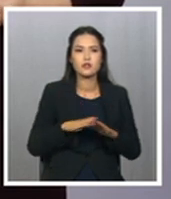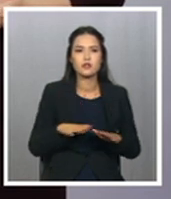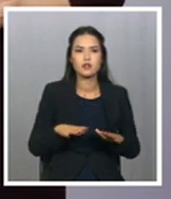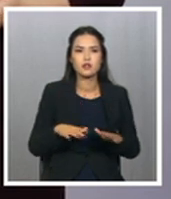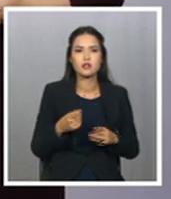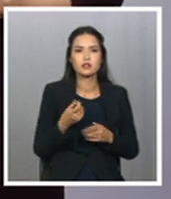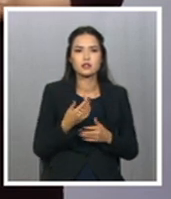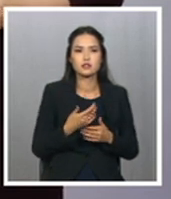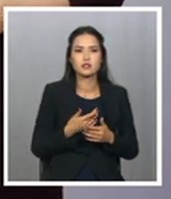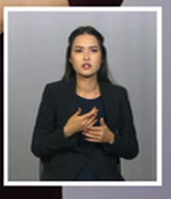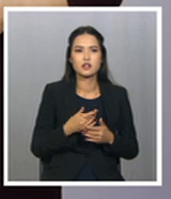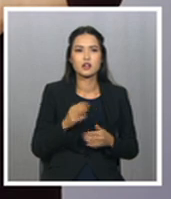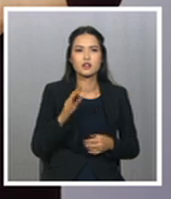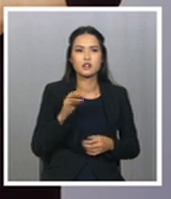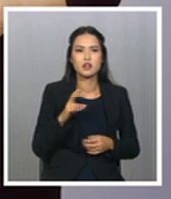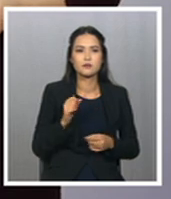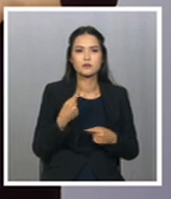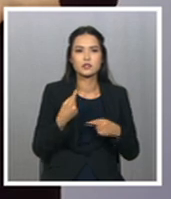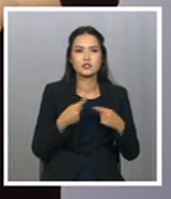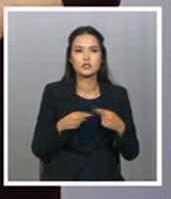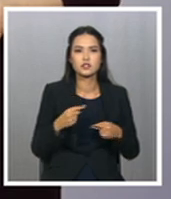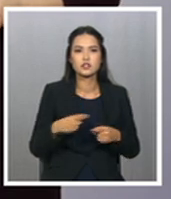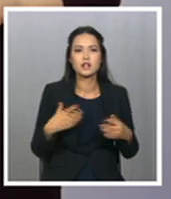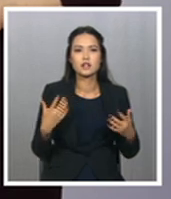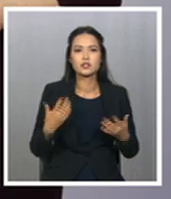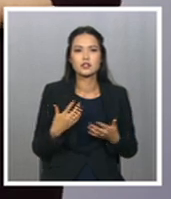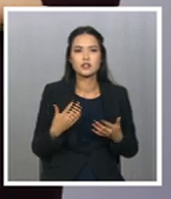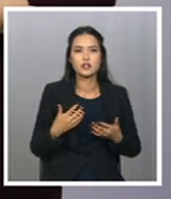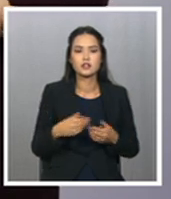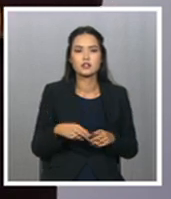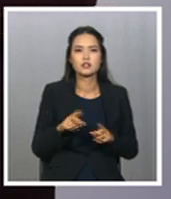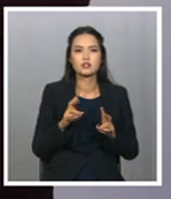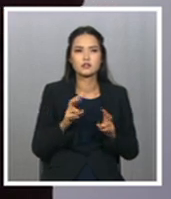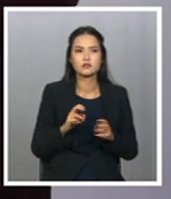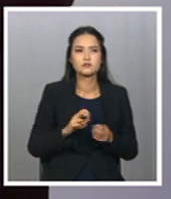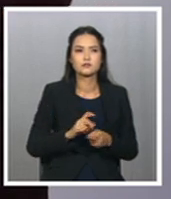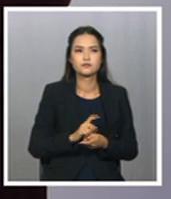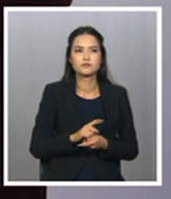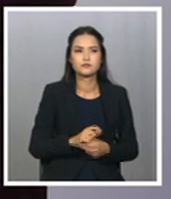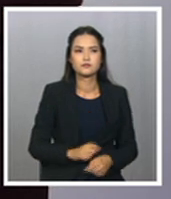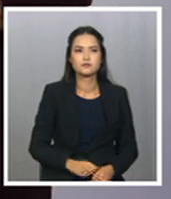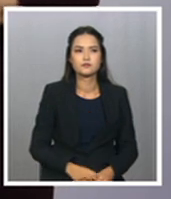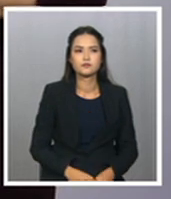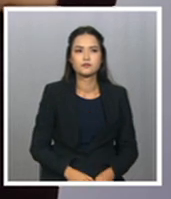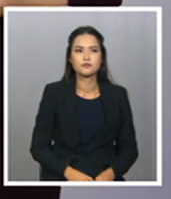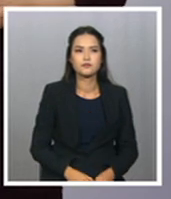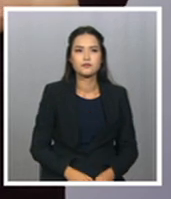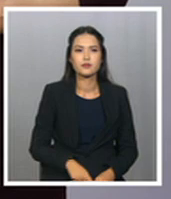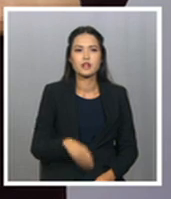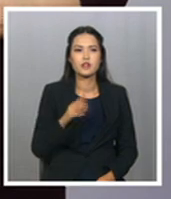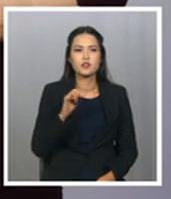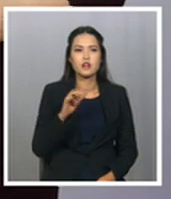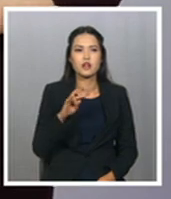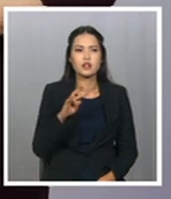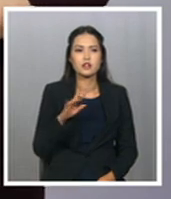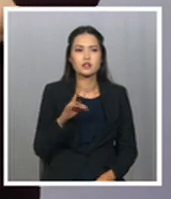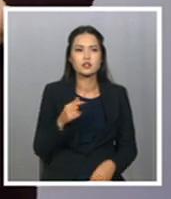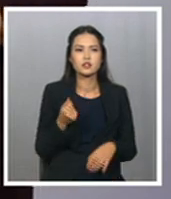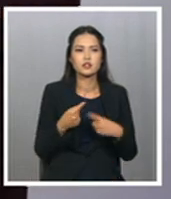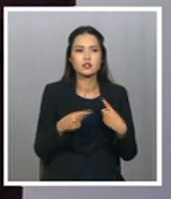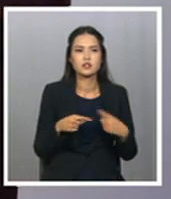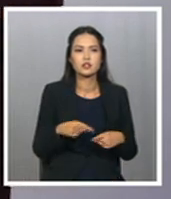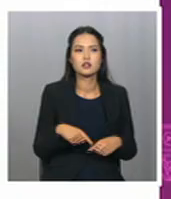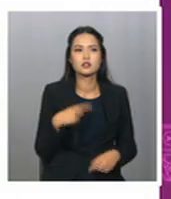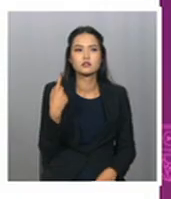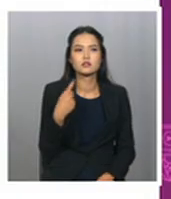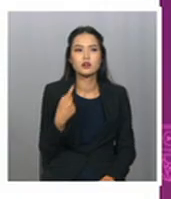шығарманың жанрлық ерекшелігі неде? Осыған бір тоқтала кетейік. Шығарманың жанрлық ерекшелігі.